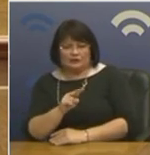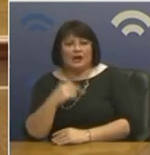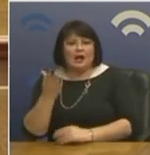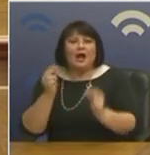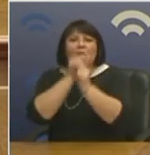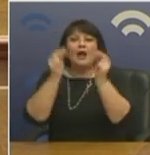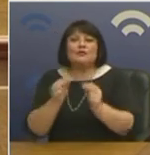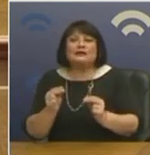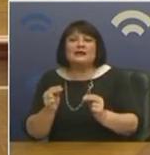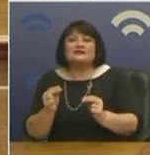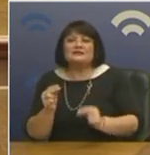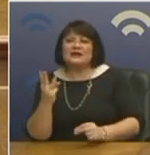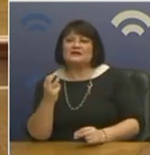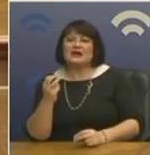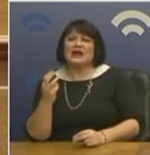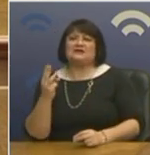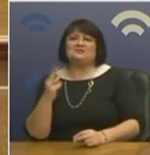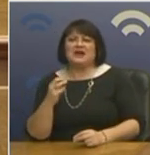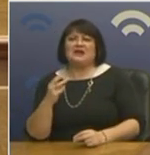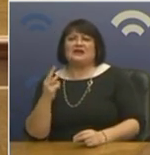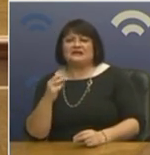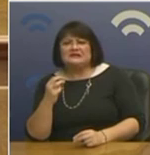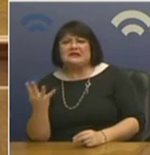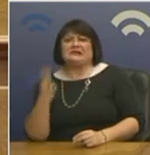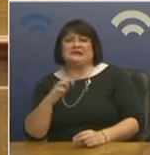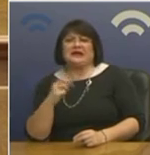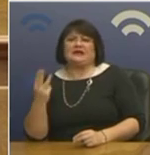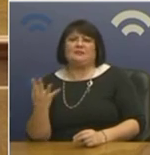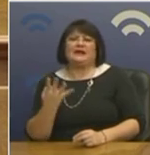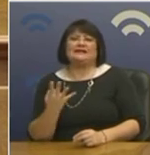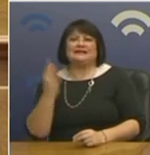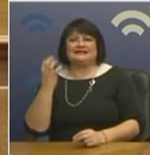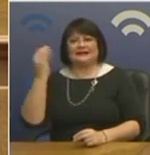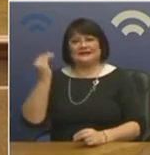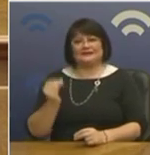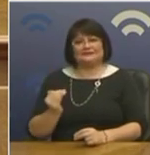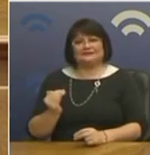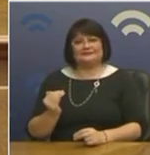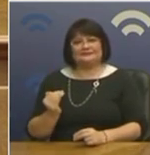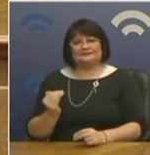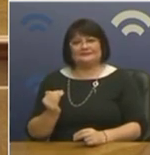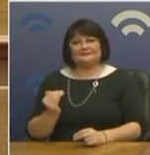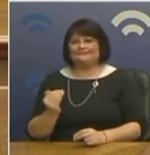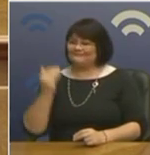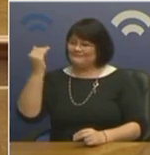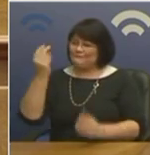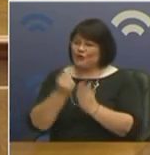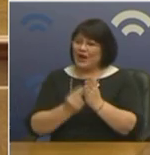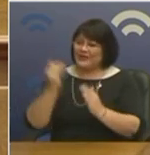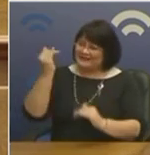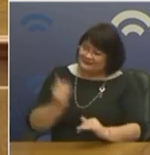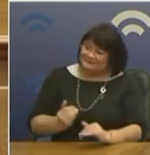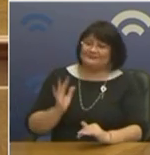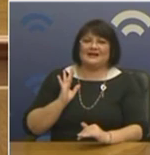αποτέλεσμα του 30% σήμερα, του 32%, του 34%, του 35%. Από το 40% σε 5 μήνες, 5 μονάδες κάτω, αυτό φοβάστε.